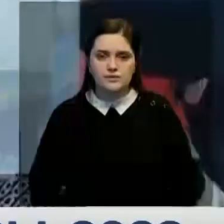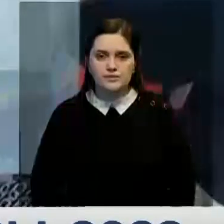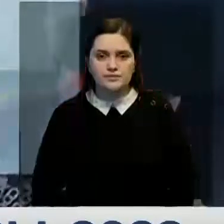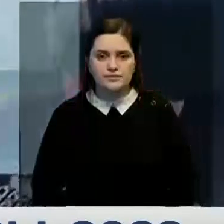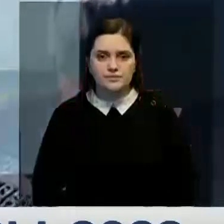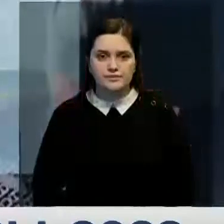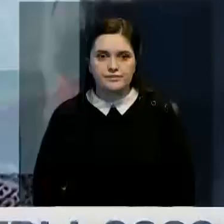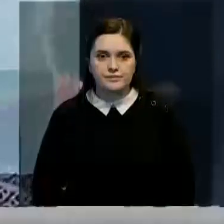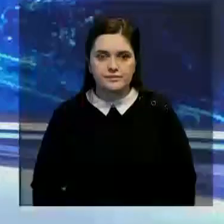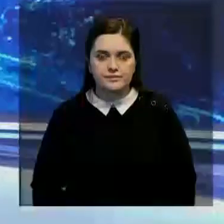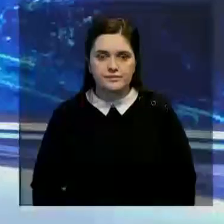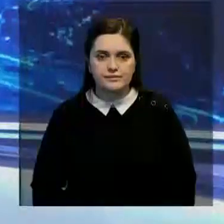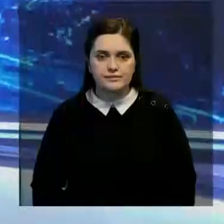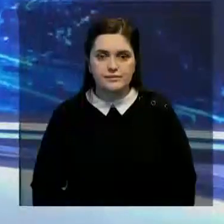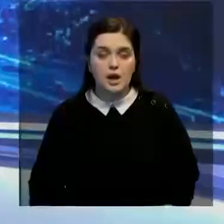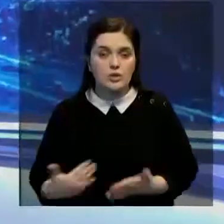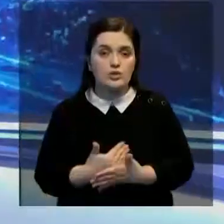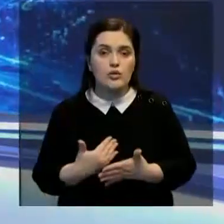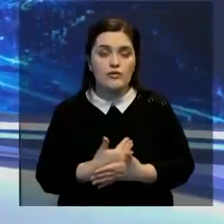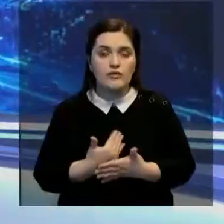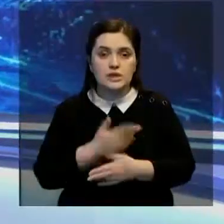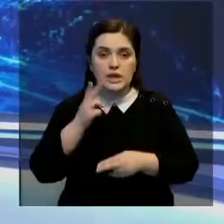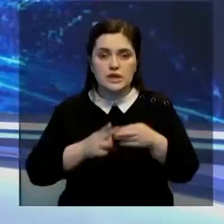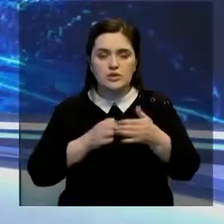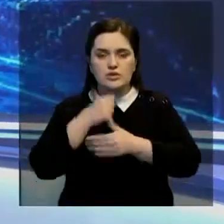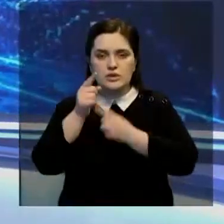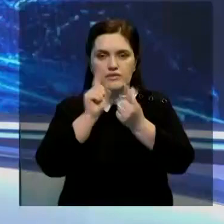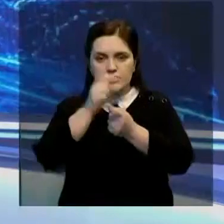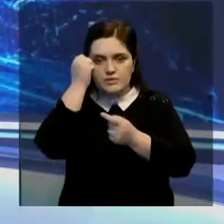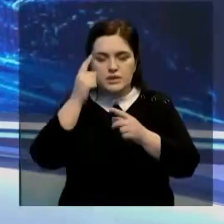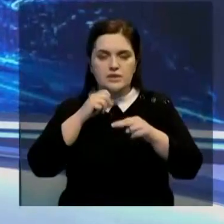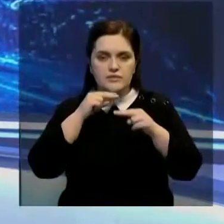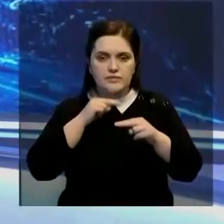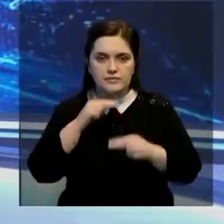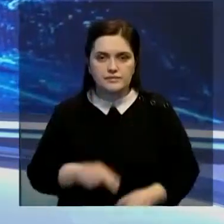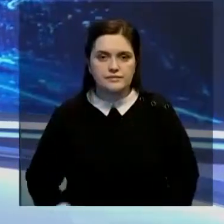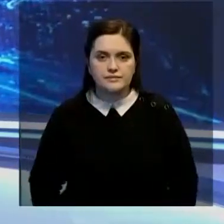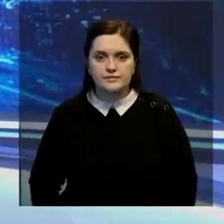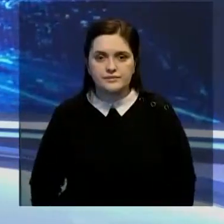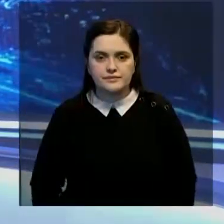Мы на этом закончим, немного позже вернемся. До скорого!